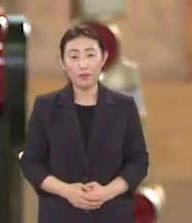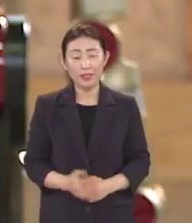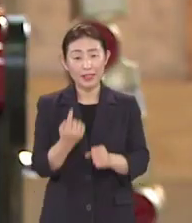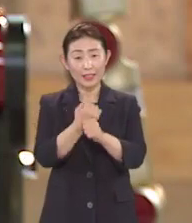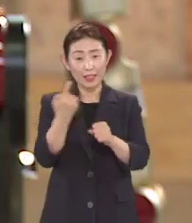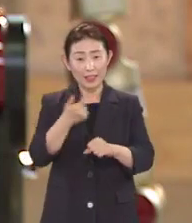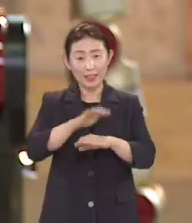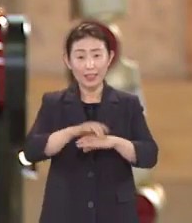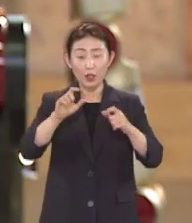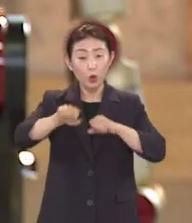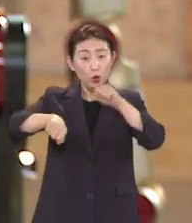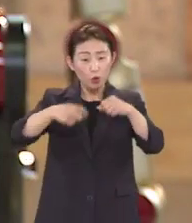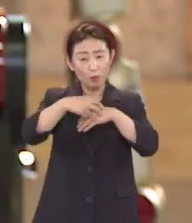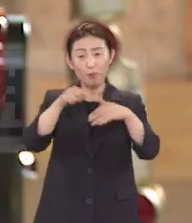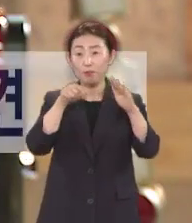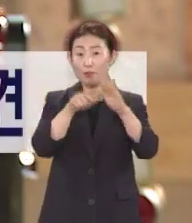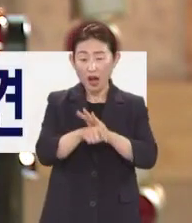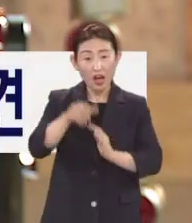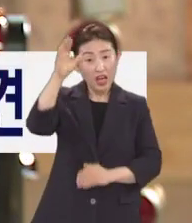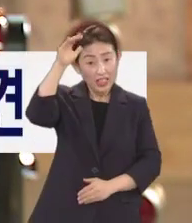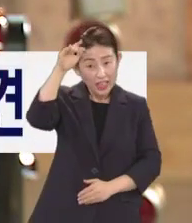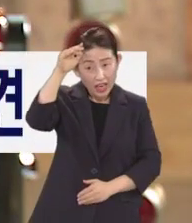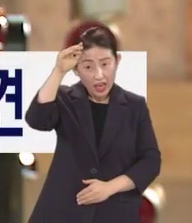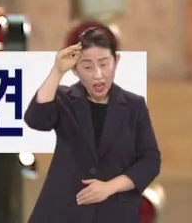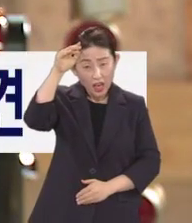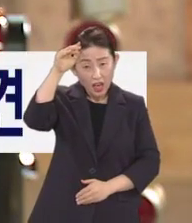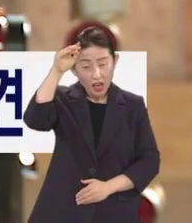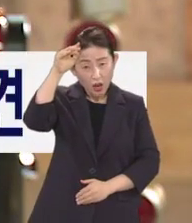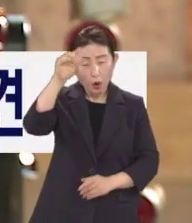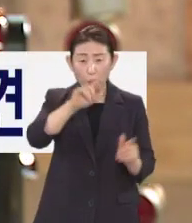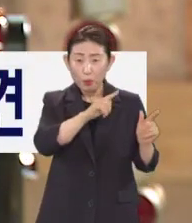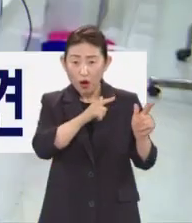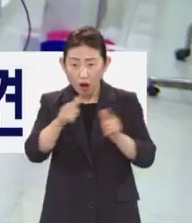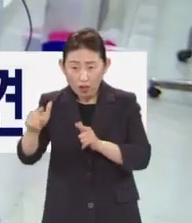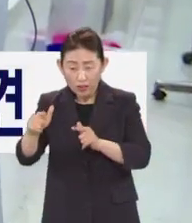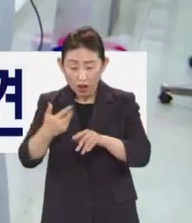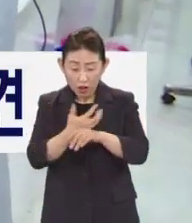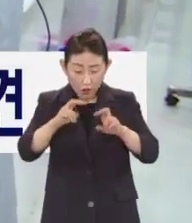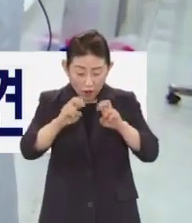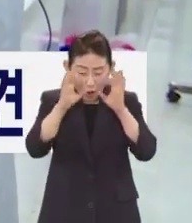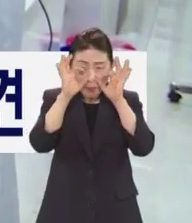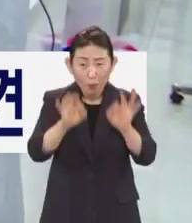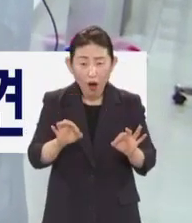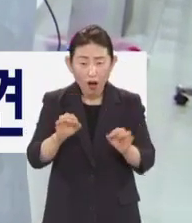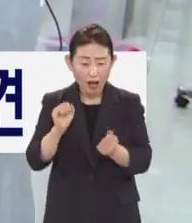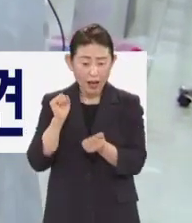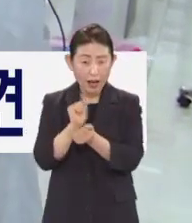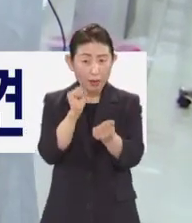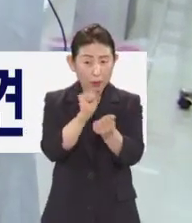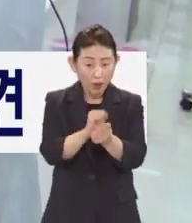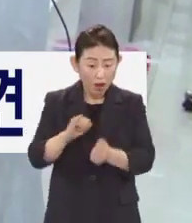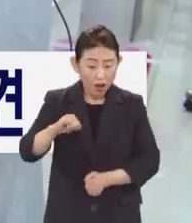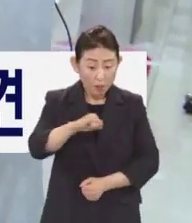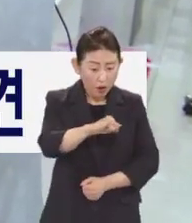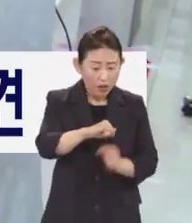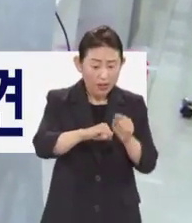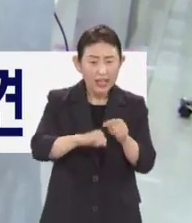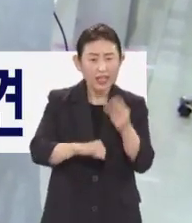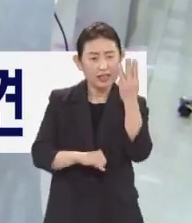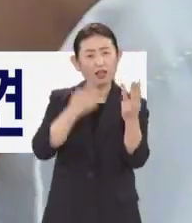지난해 대전 지역 동물병원을 찾은 반려동물과 동물보호센터 유기동물에서 인수공통 전염병에 걸린